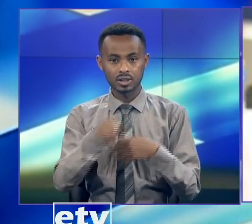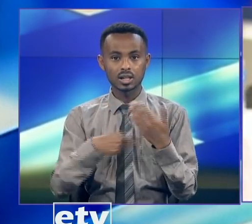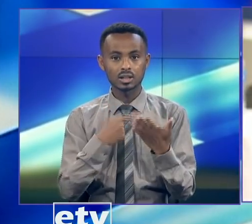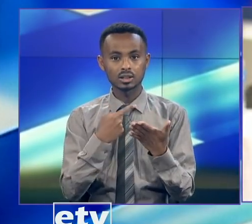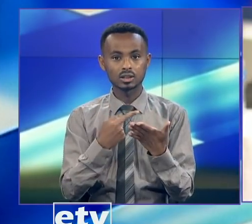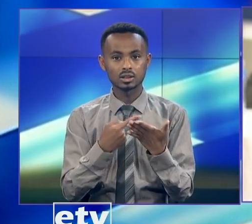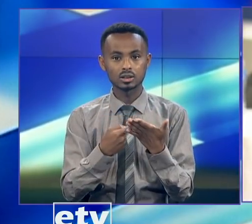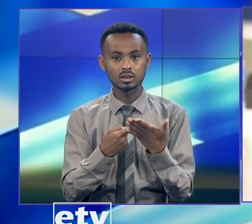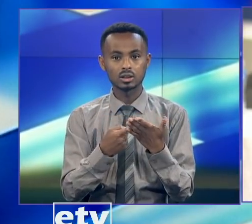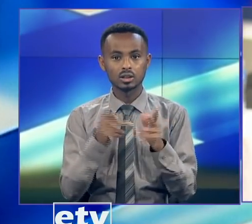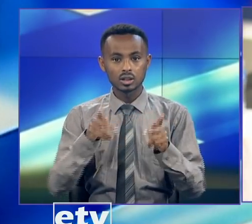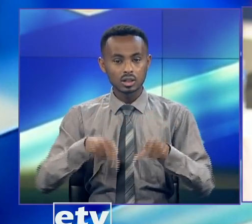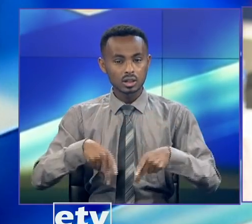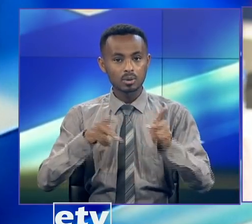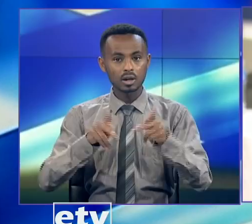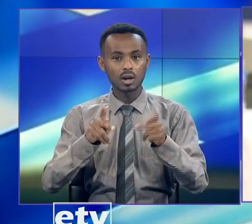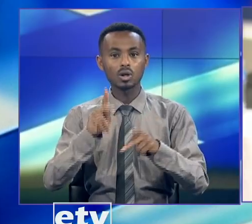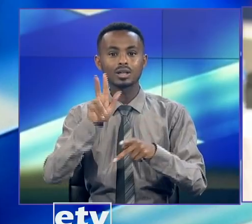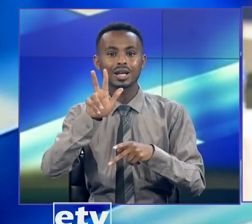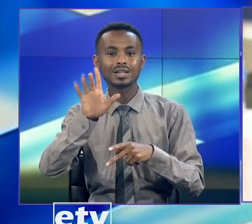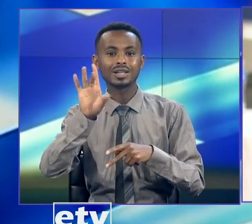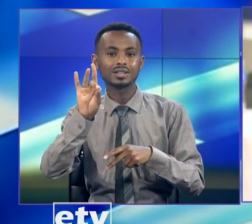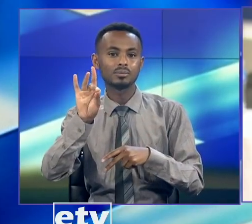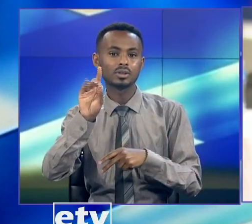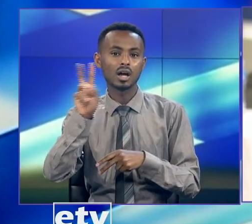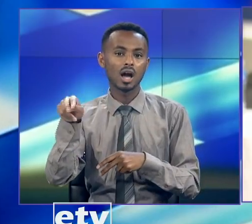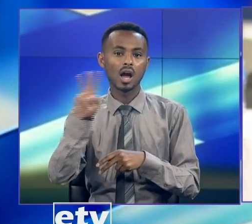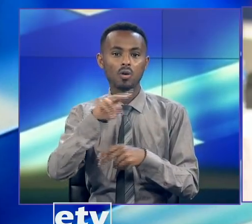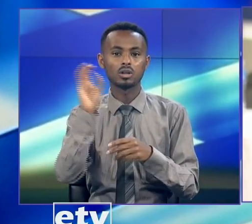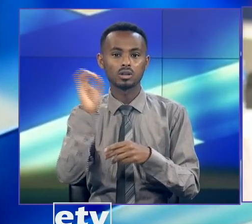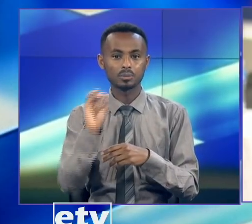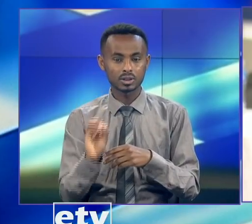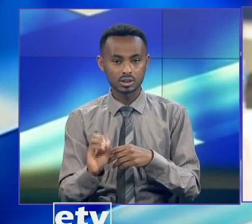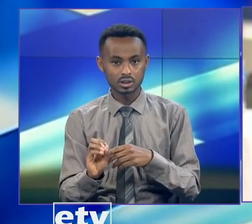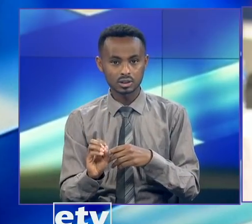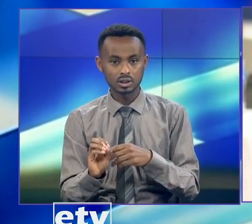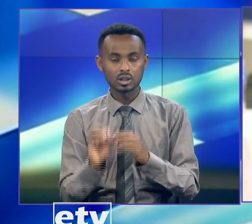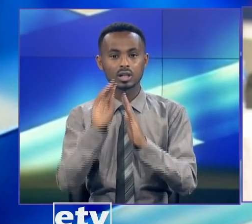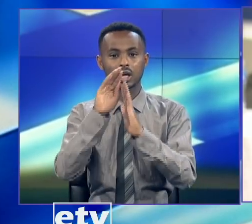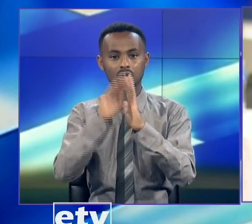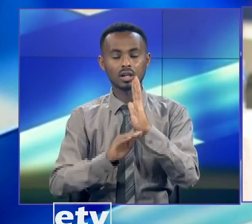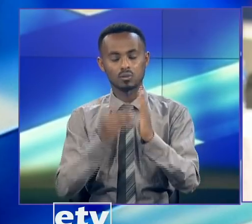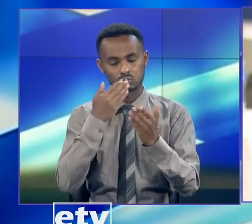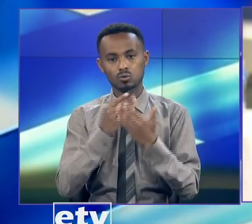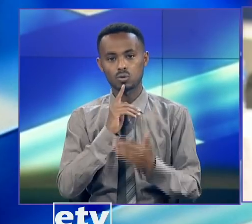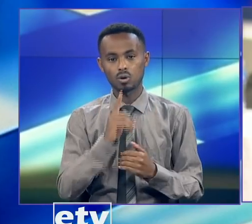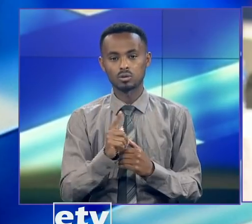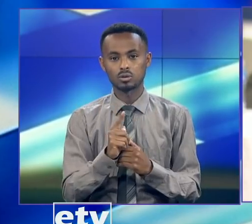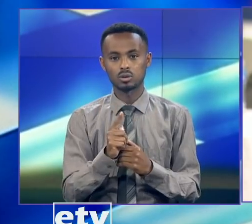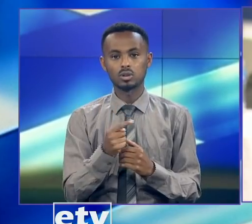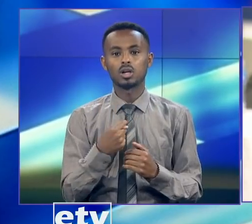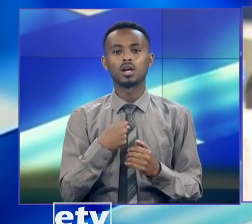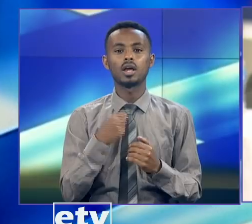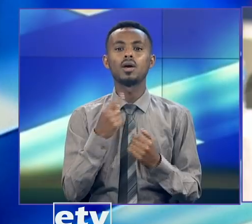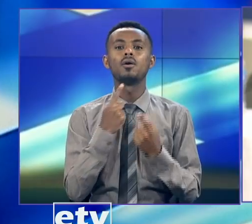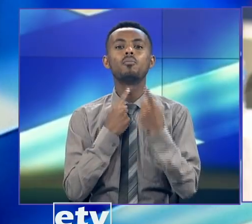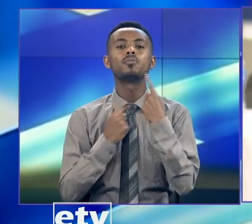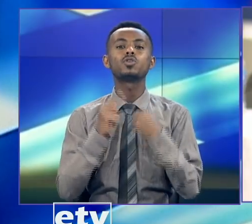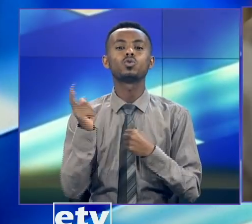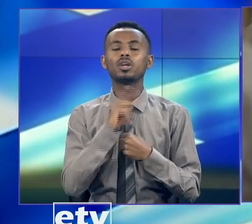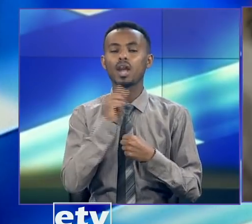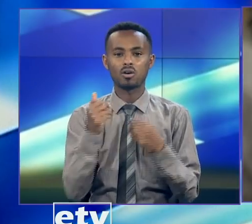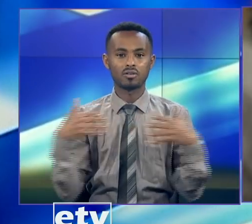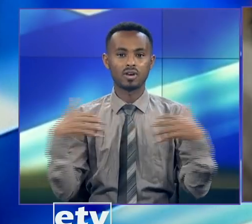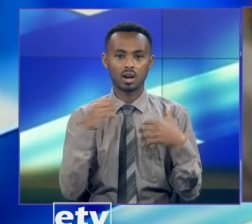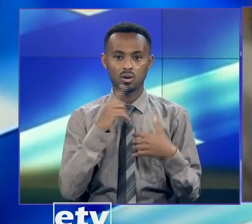ስለዚህ ግብርናውን ከ38-22% እንቀንሳለን። ጥሩ ነው። እኔ ምኞት እንዳይሆን